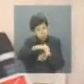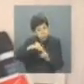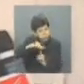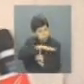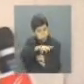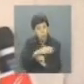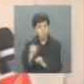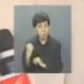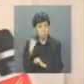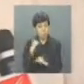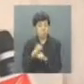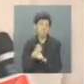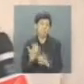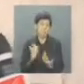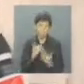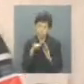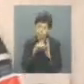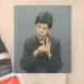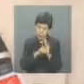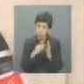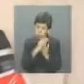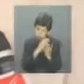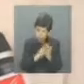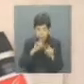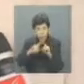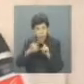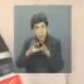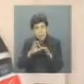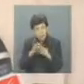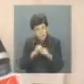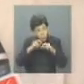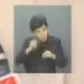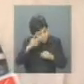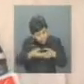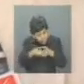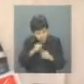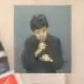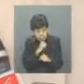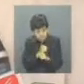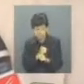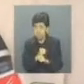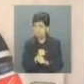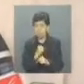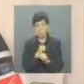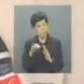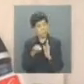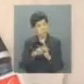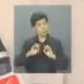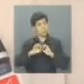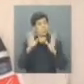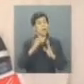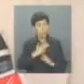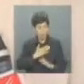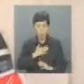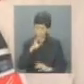พอเนื้อหาที่เป็นคลังข้อมูลกลางจากหน่วยวิจัยจากคุณครูช่วยกันทำเนี่ยมันมีความเข้มข้นและมากพอเนี่ยผมกล้ายืน